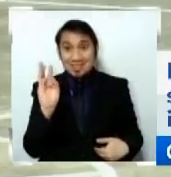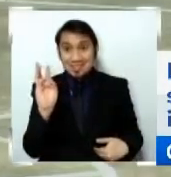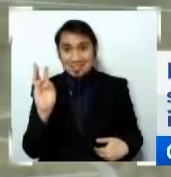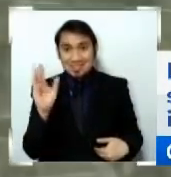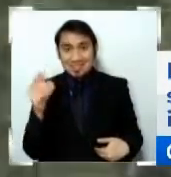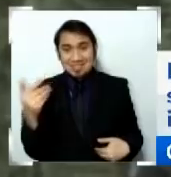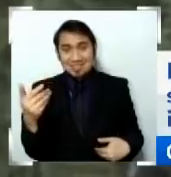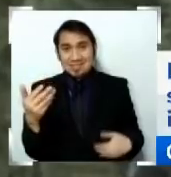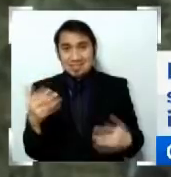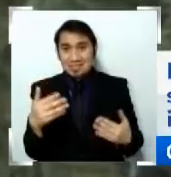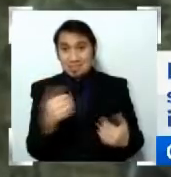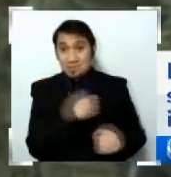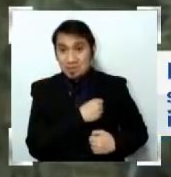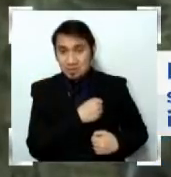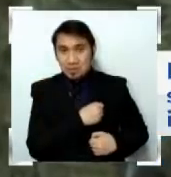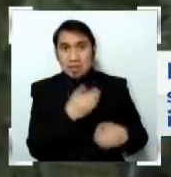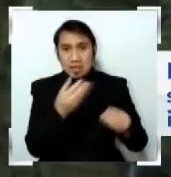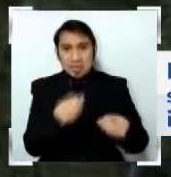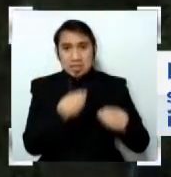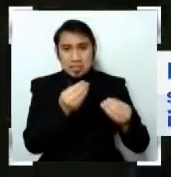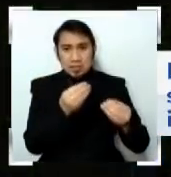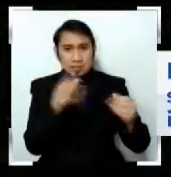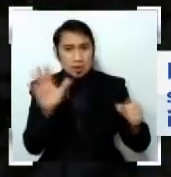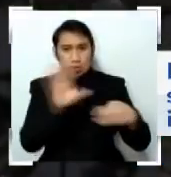sila ng full military honors.